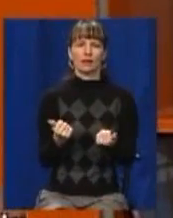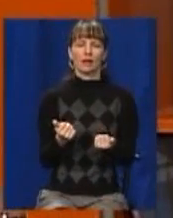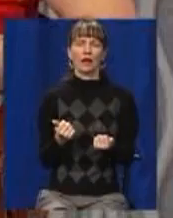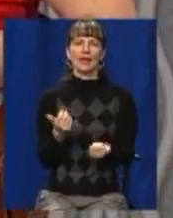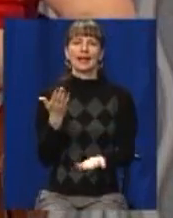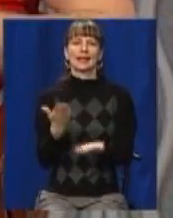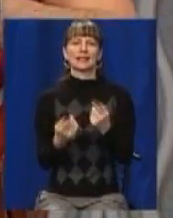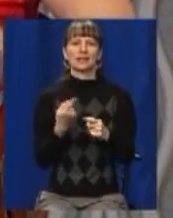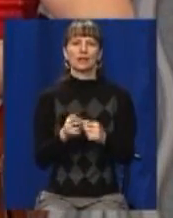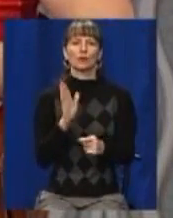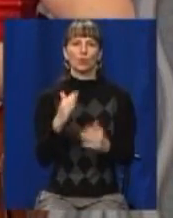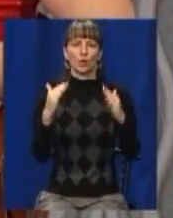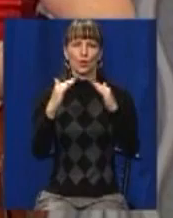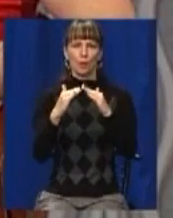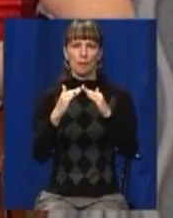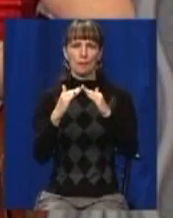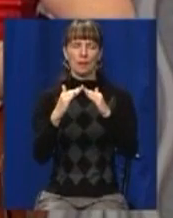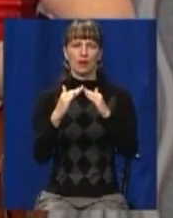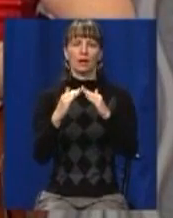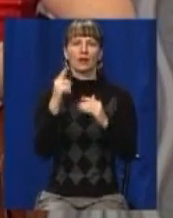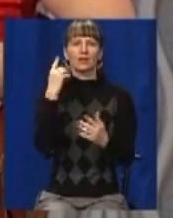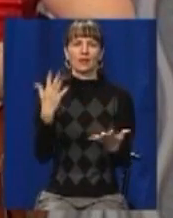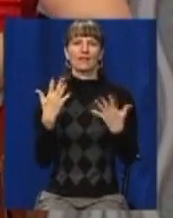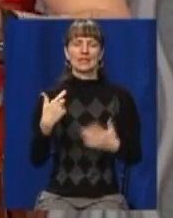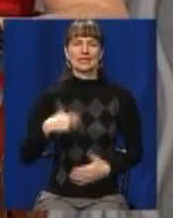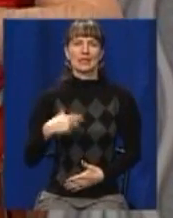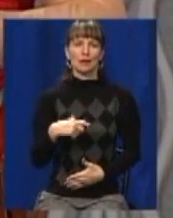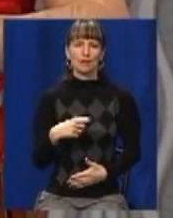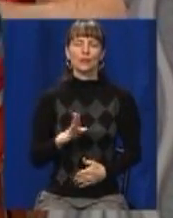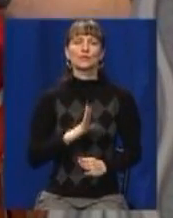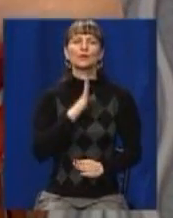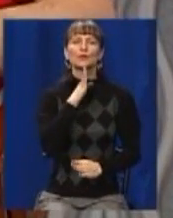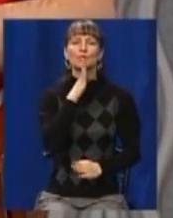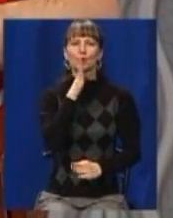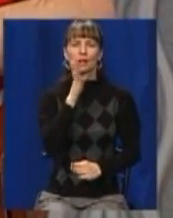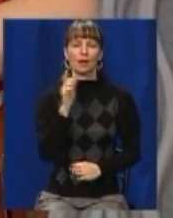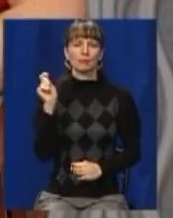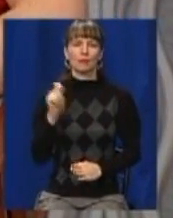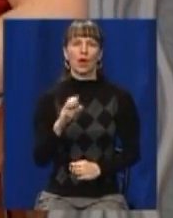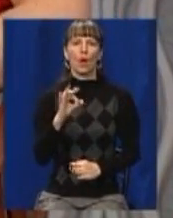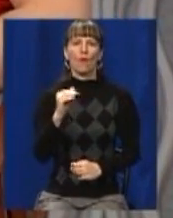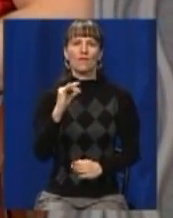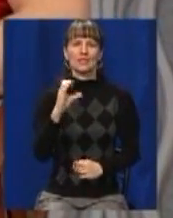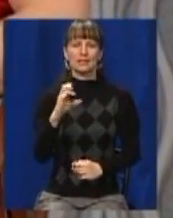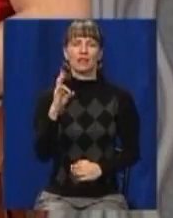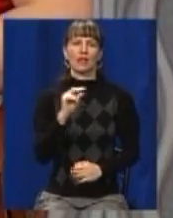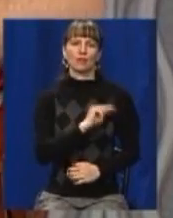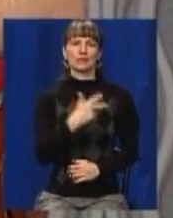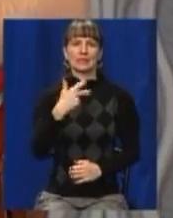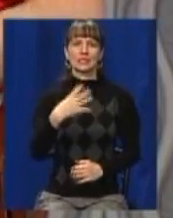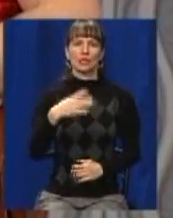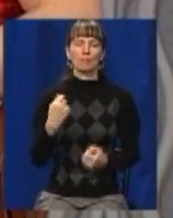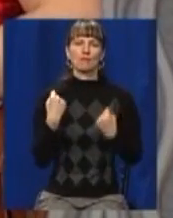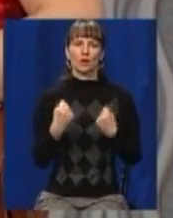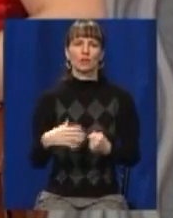Так. Якщо це буде будинок, уяви собі, просто, ну, зранку приїхав в офіс на роботу, це приблизно 30-40 машин.